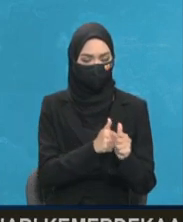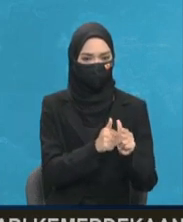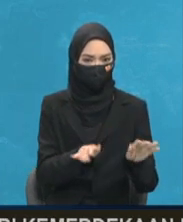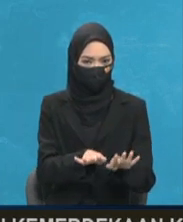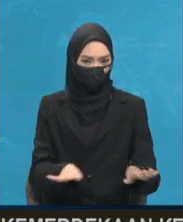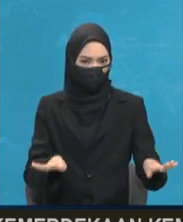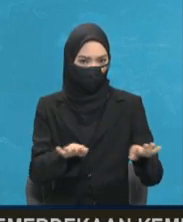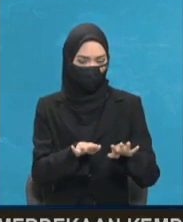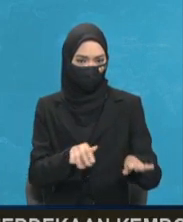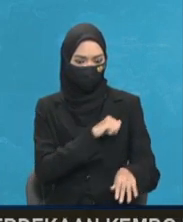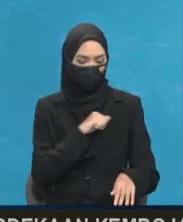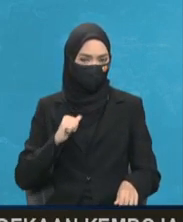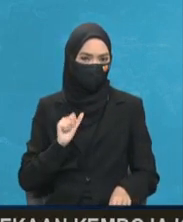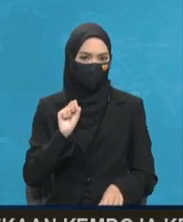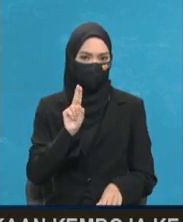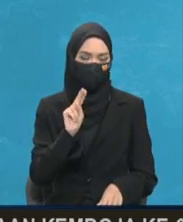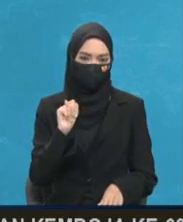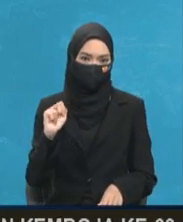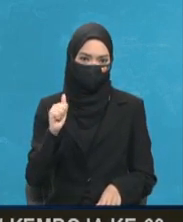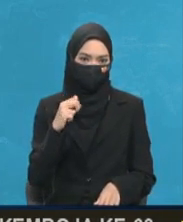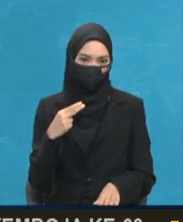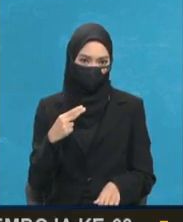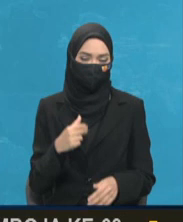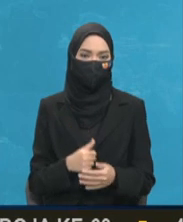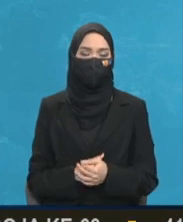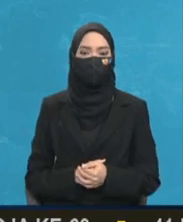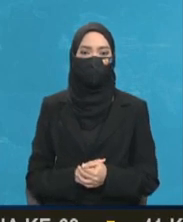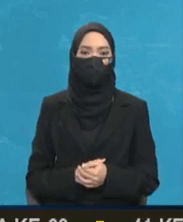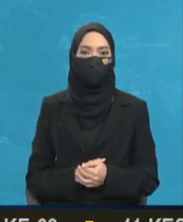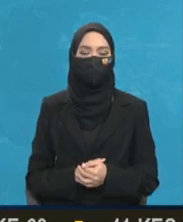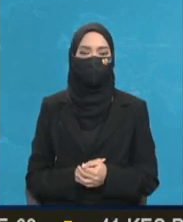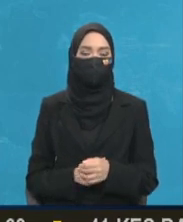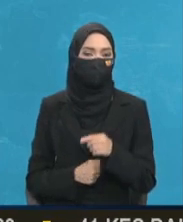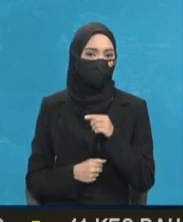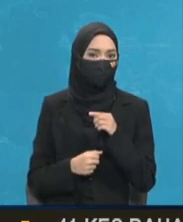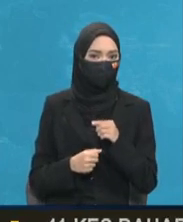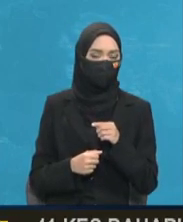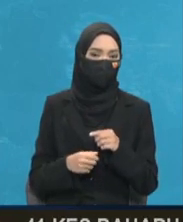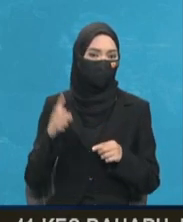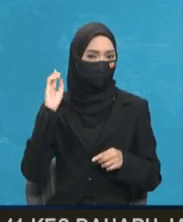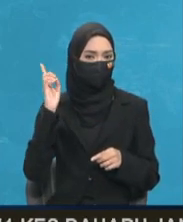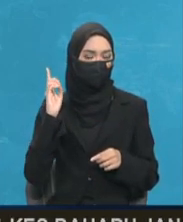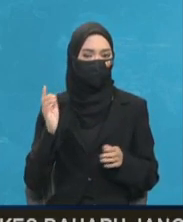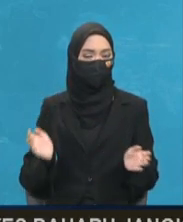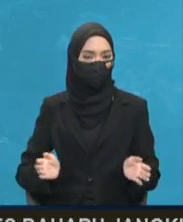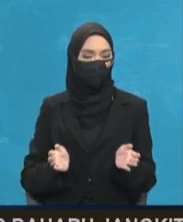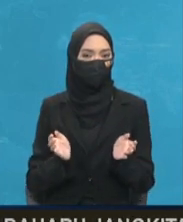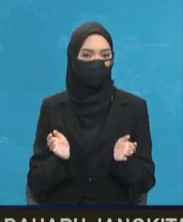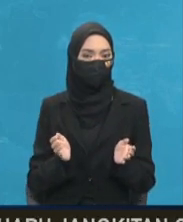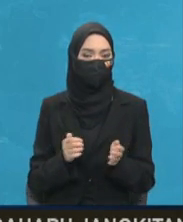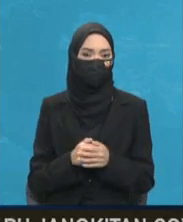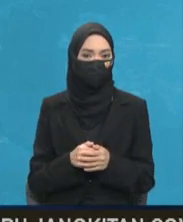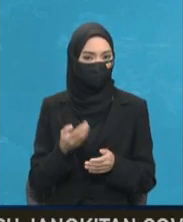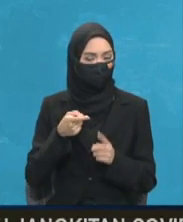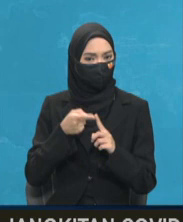kerangka ahli Sunnah wal-jamaah kuliah disampaikan oleh wakil Man Band HQ saling mengarah Pusat Kajian fiqh Al Asyraf